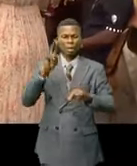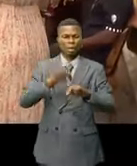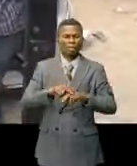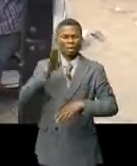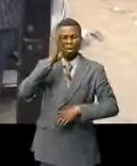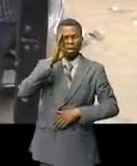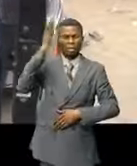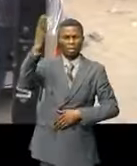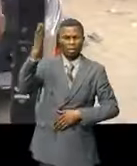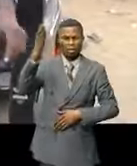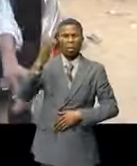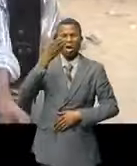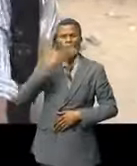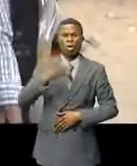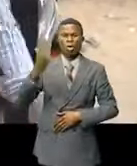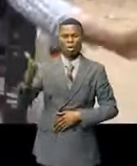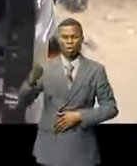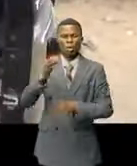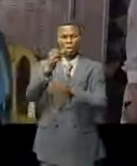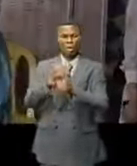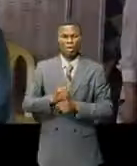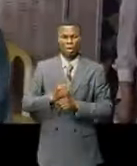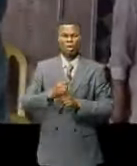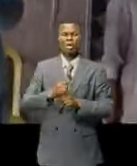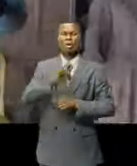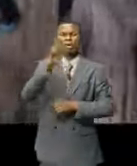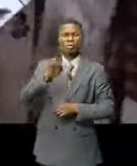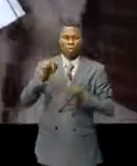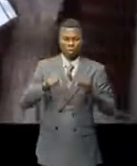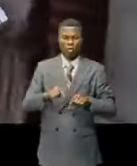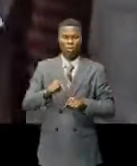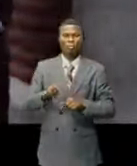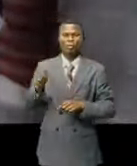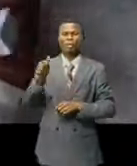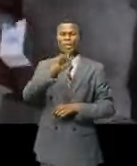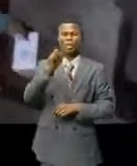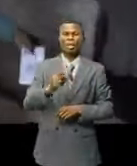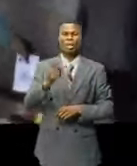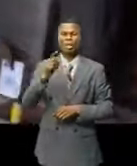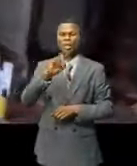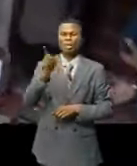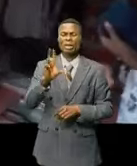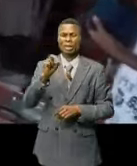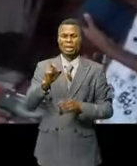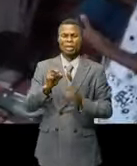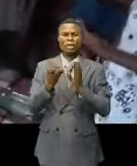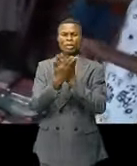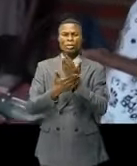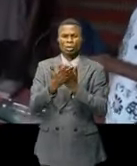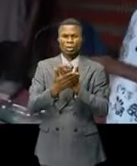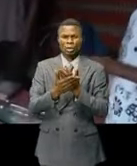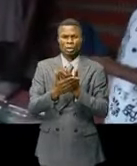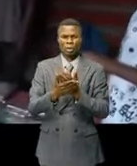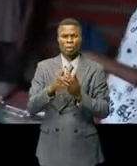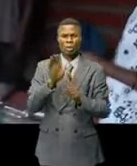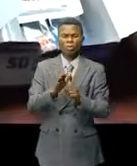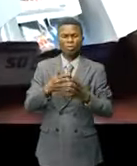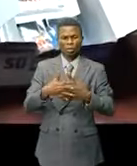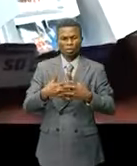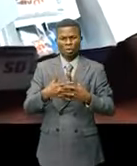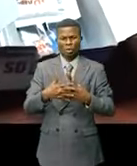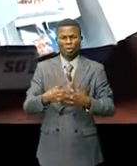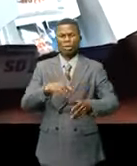Belgique. Ce centre a bénéficié ce vendredi 31 juillet 2021 de l'assistance de la diaspora constituée d'un appareil